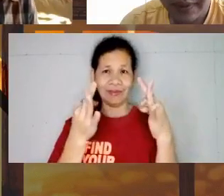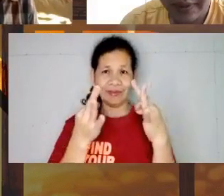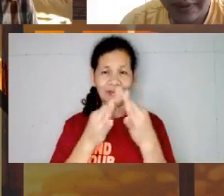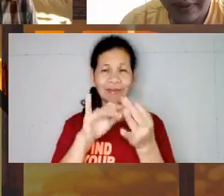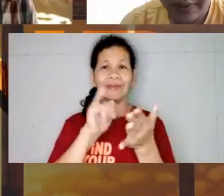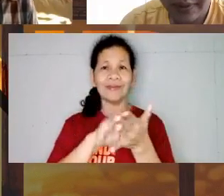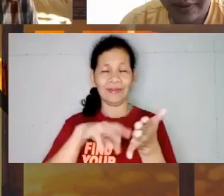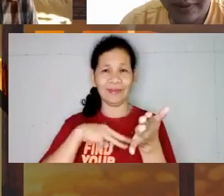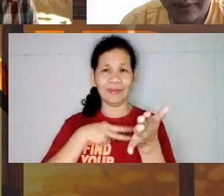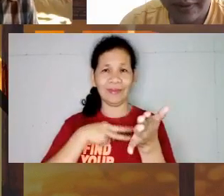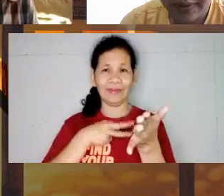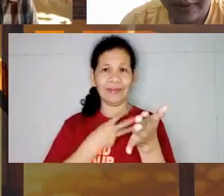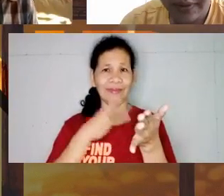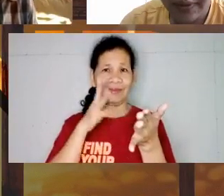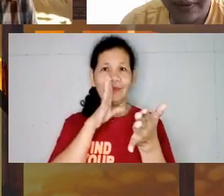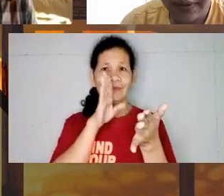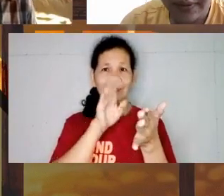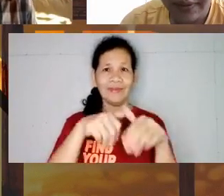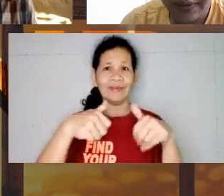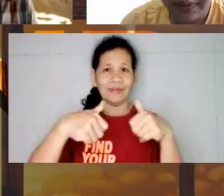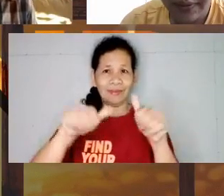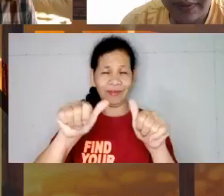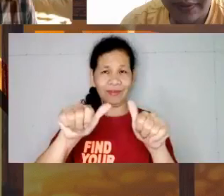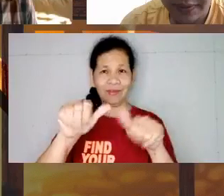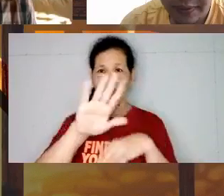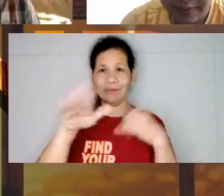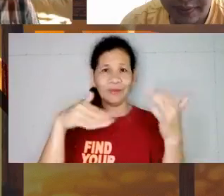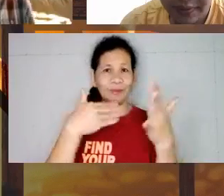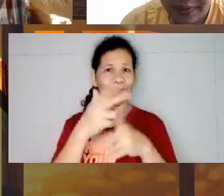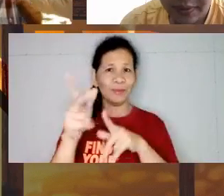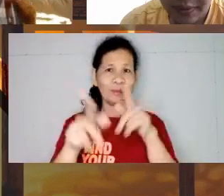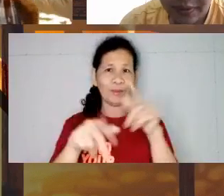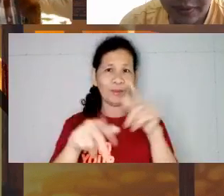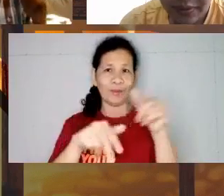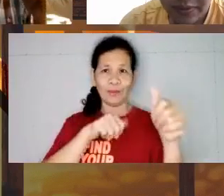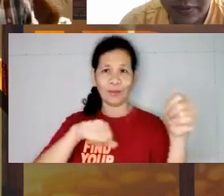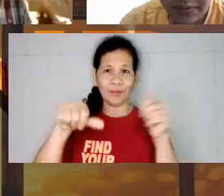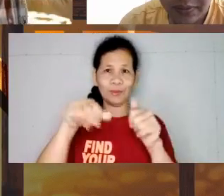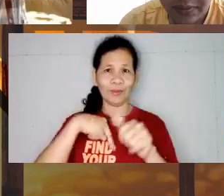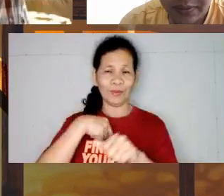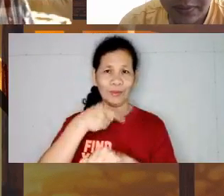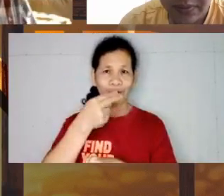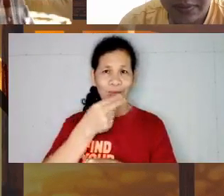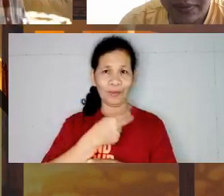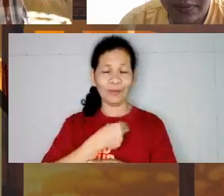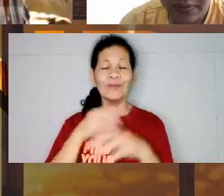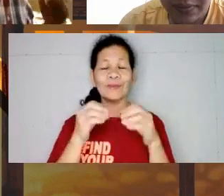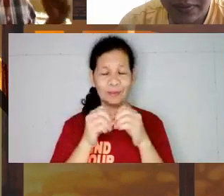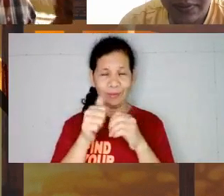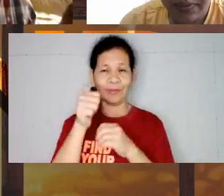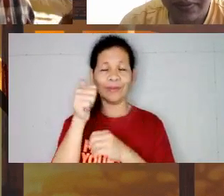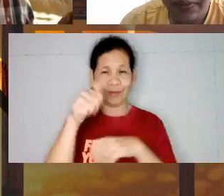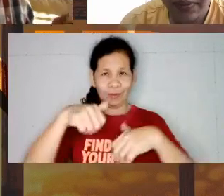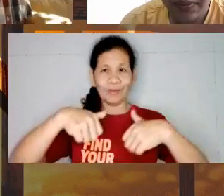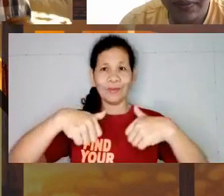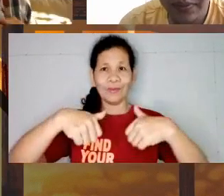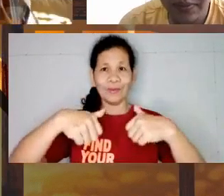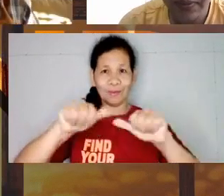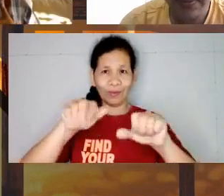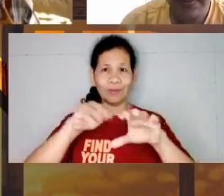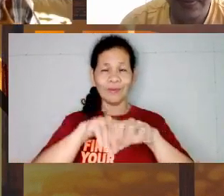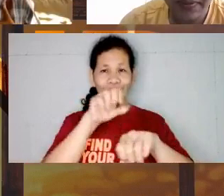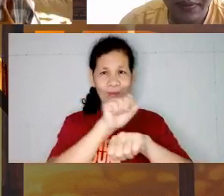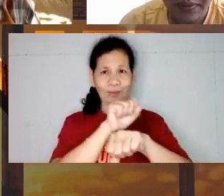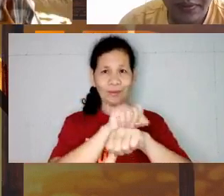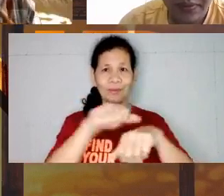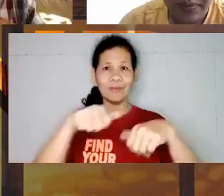approved of everybody around us. Importante rin. At ang pinakamahigit, approve ka man sa trabaho, approve ka man, lalo